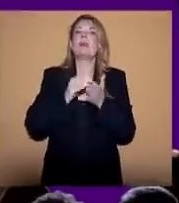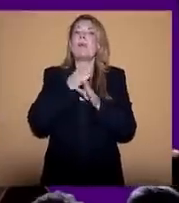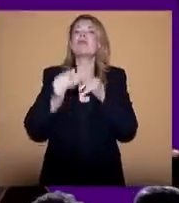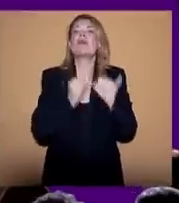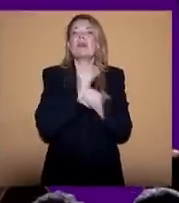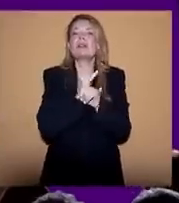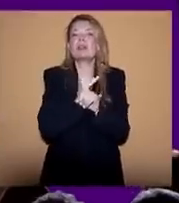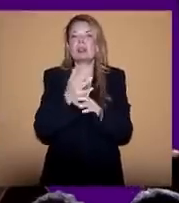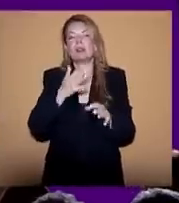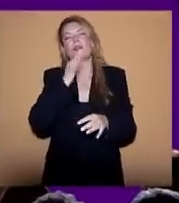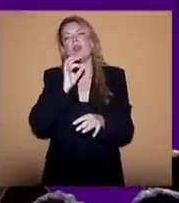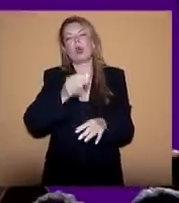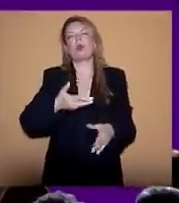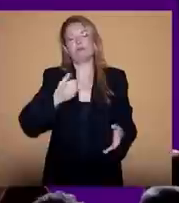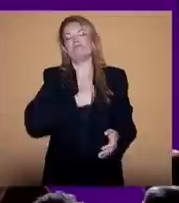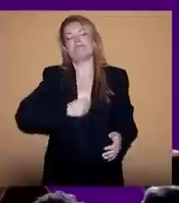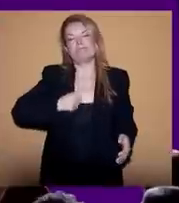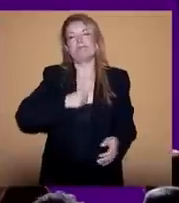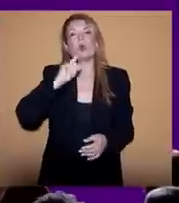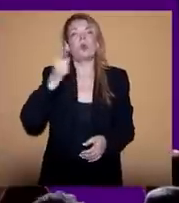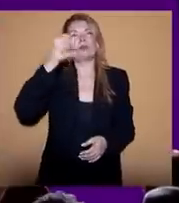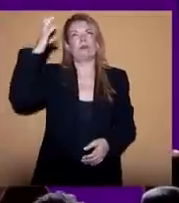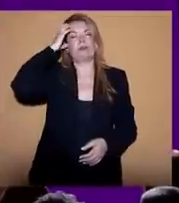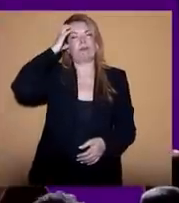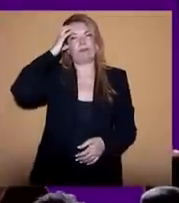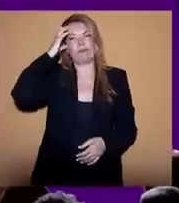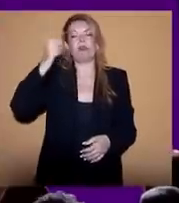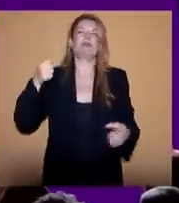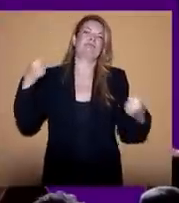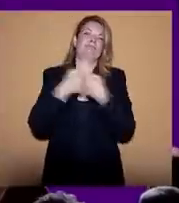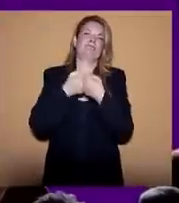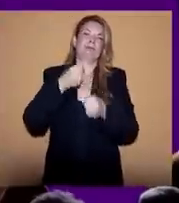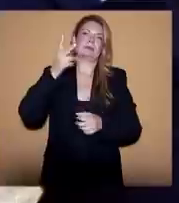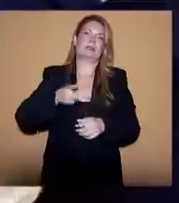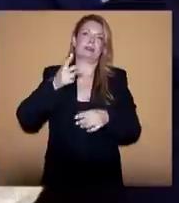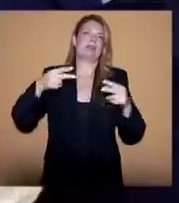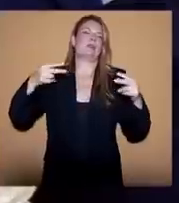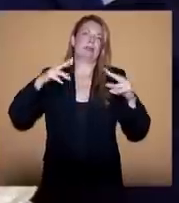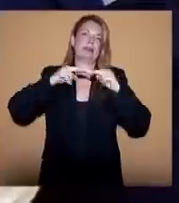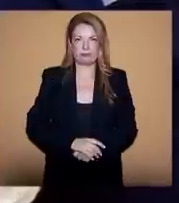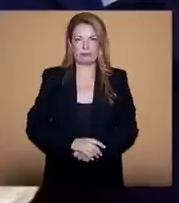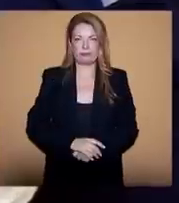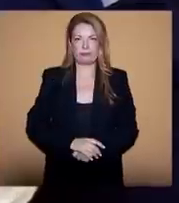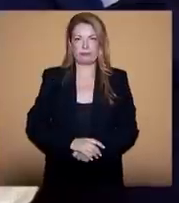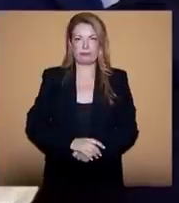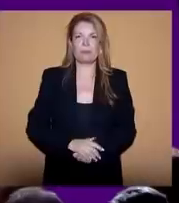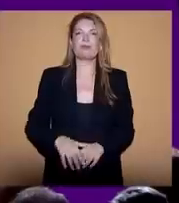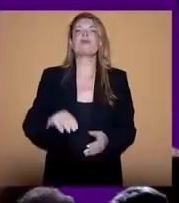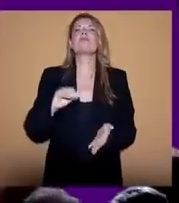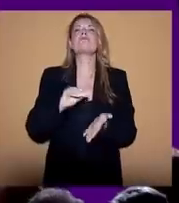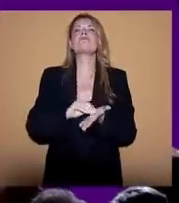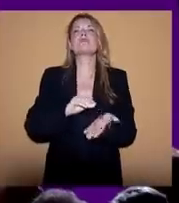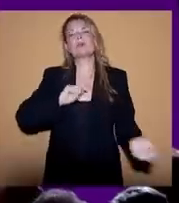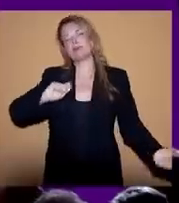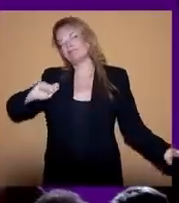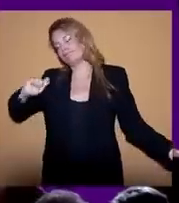Μετά το τραγικό δυστύχημα των Τεμπών, οφείλουμε να πάμε σε αυτή τη μεταρρύθμιση. Μεταρρυθμίζουμε τη